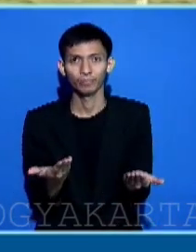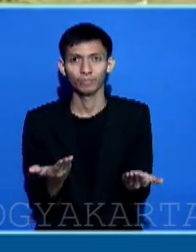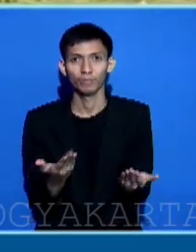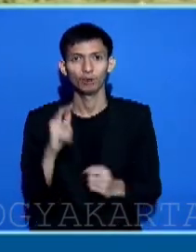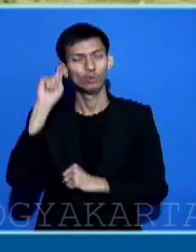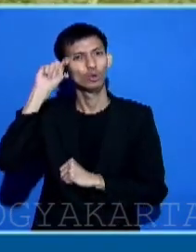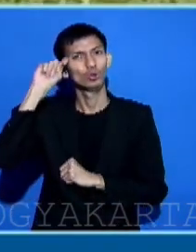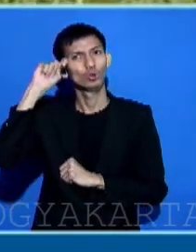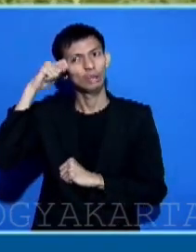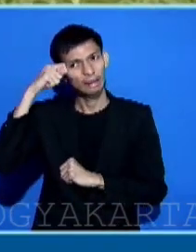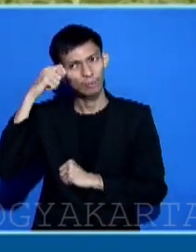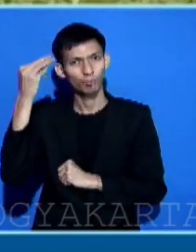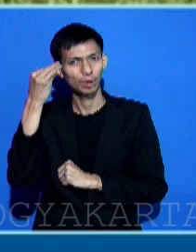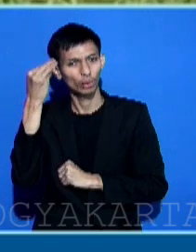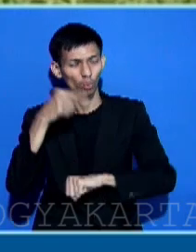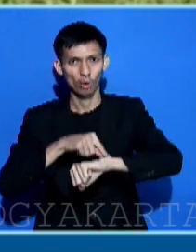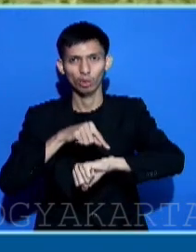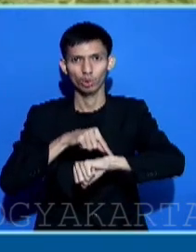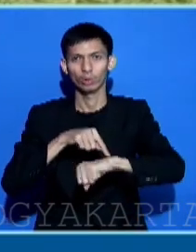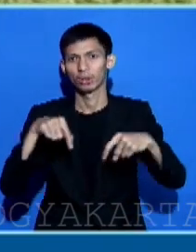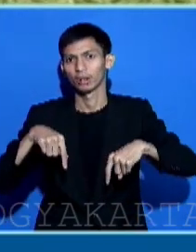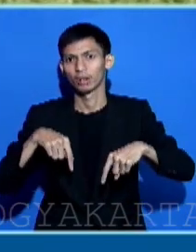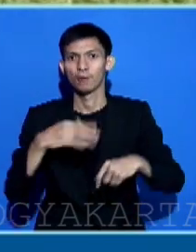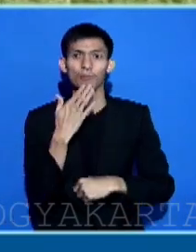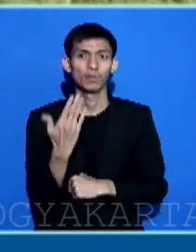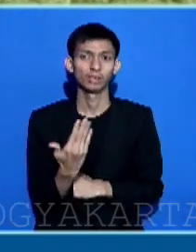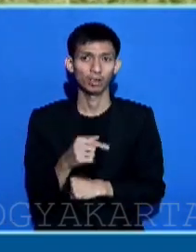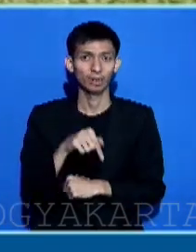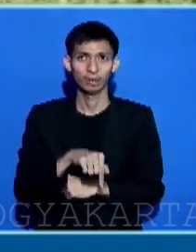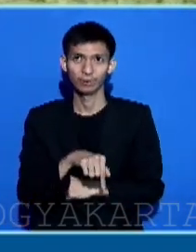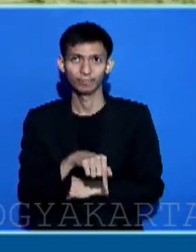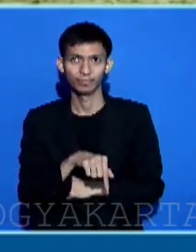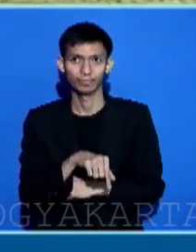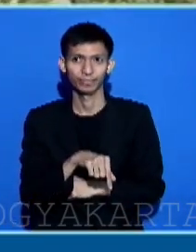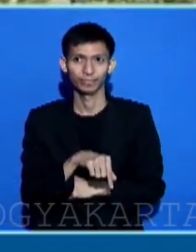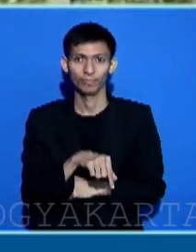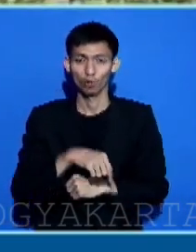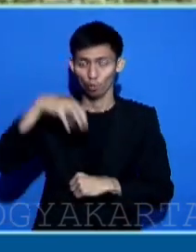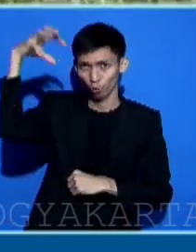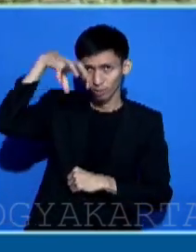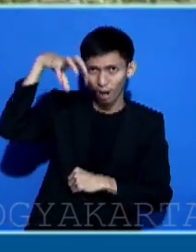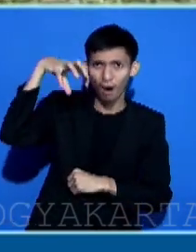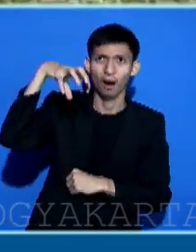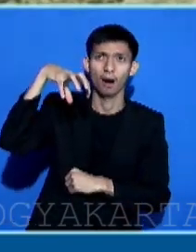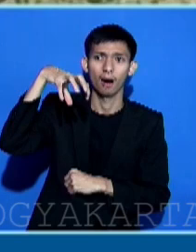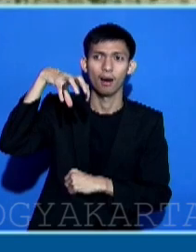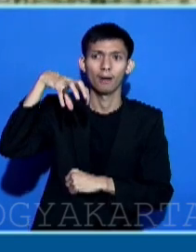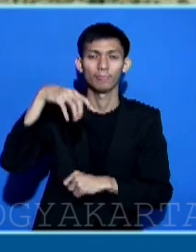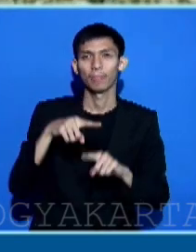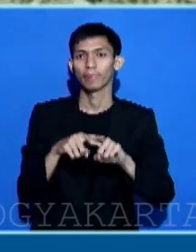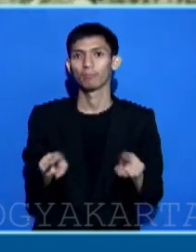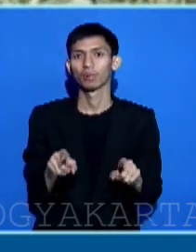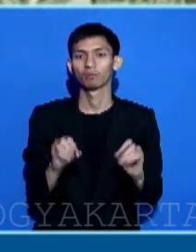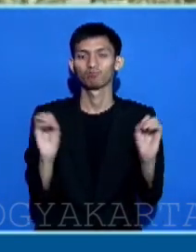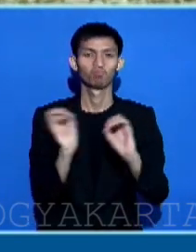ang ng nah nek biasane nganten Niki II ya pun dibantu Banyu Udan dereng wonten Udan nek